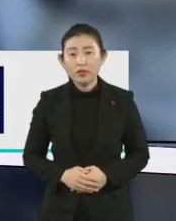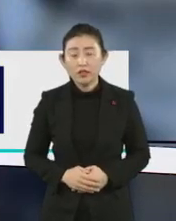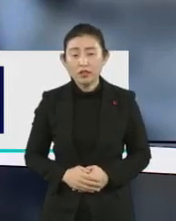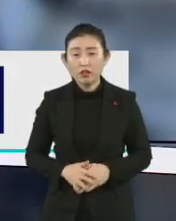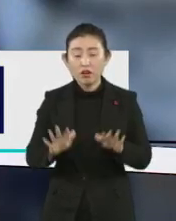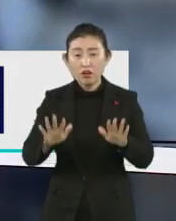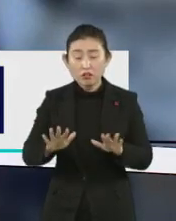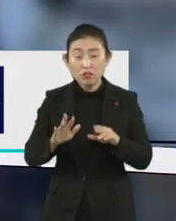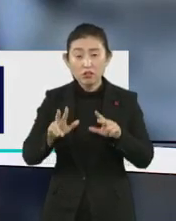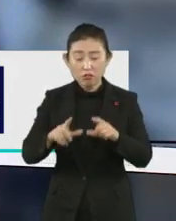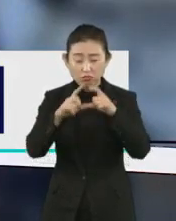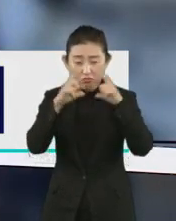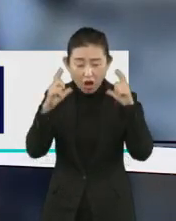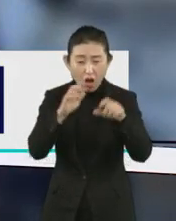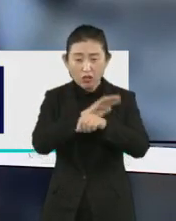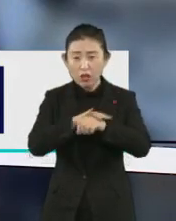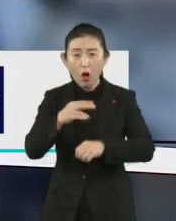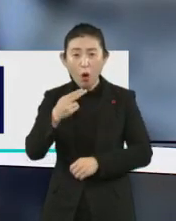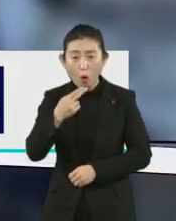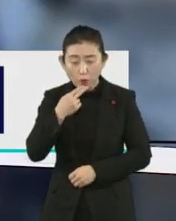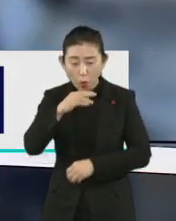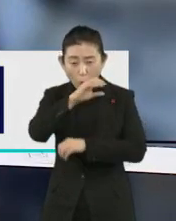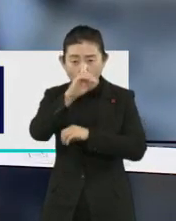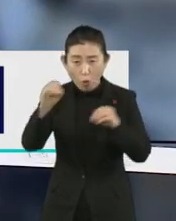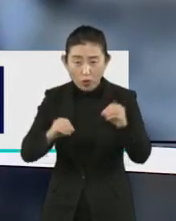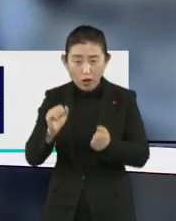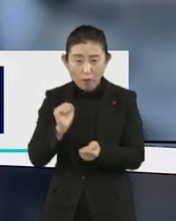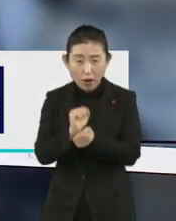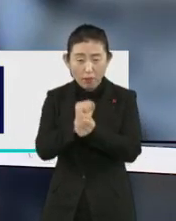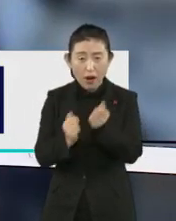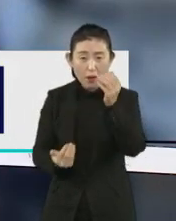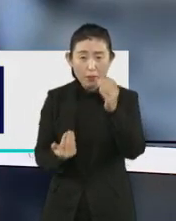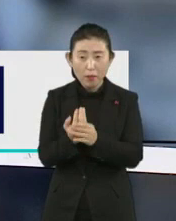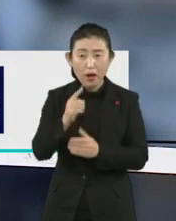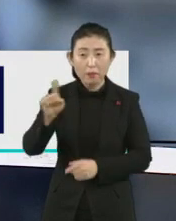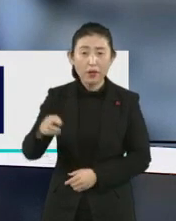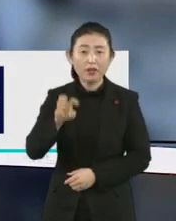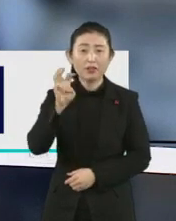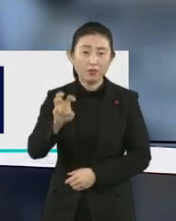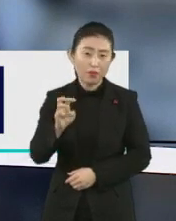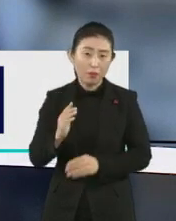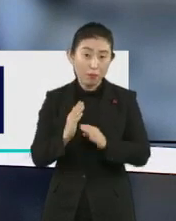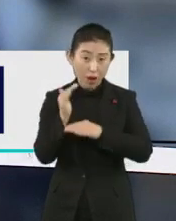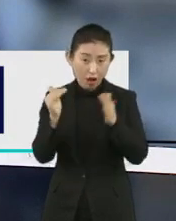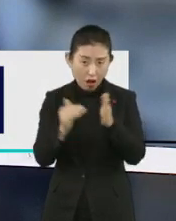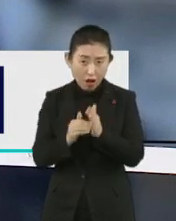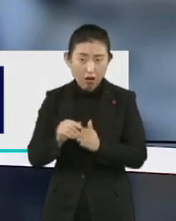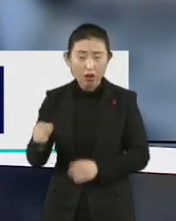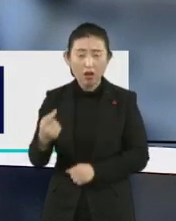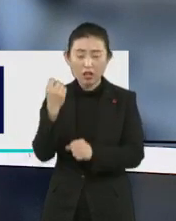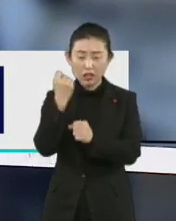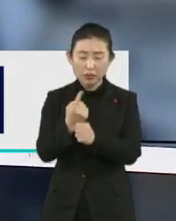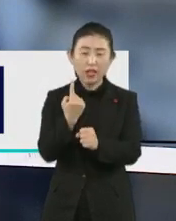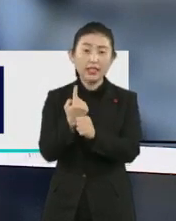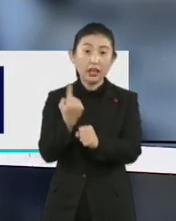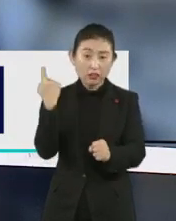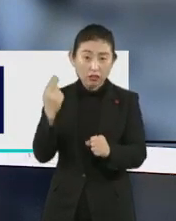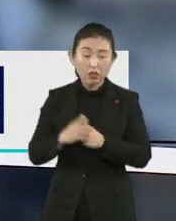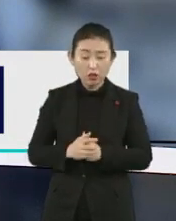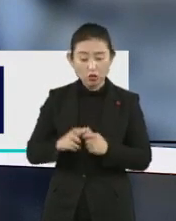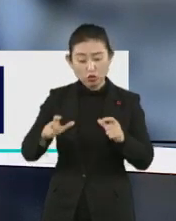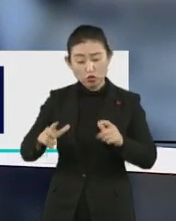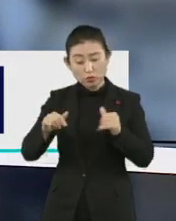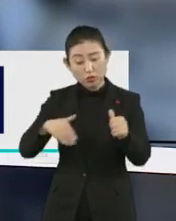방역 사각지대에서 130여명의 감염자가 나온 in 국제학교 그런데 이미 지난해 여름 주민들이